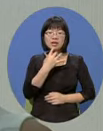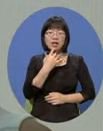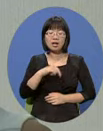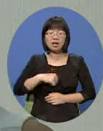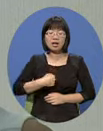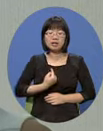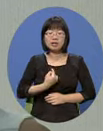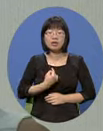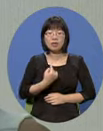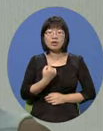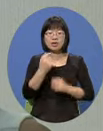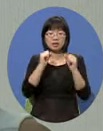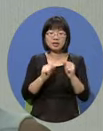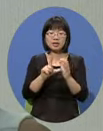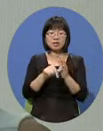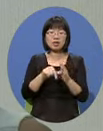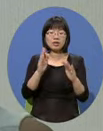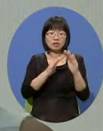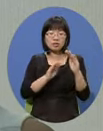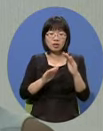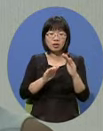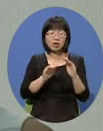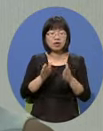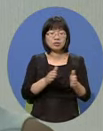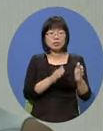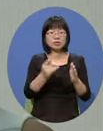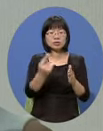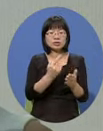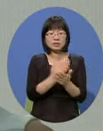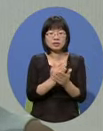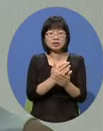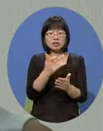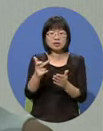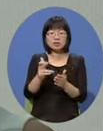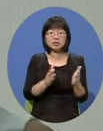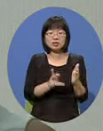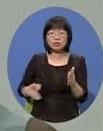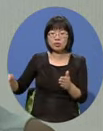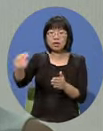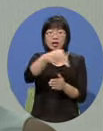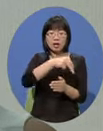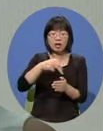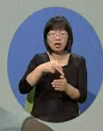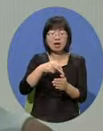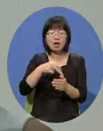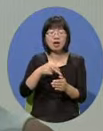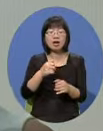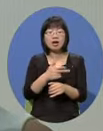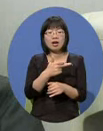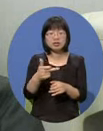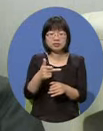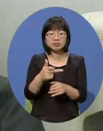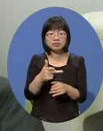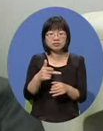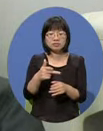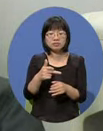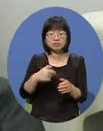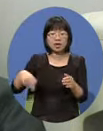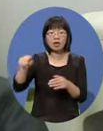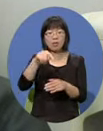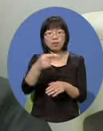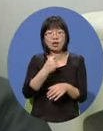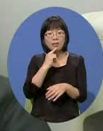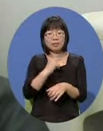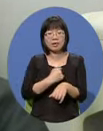될 경우에는 절대로 골목으로 오지 말고 큰 길 쪽으로 나가서 돌아서 오더라도 큰 길 쪽으로 나가서 이게 아직은